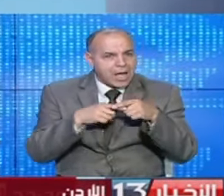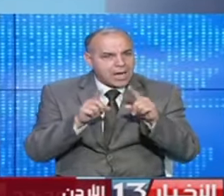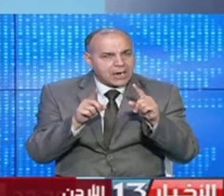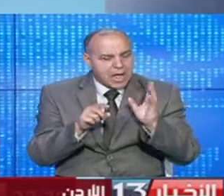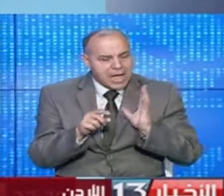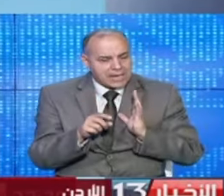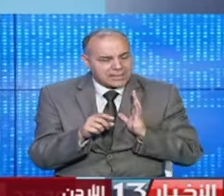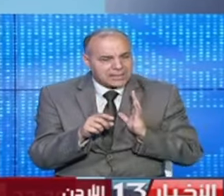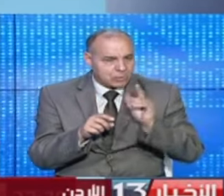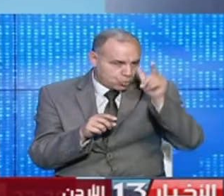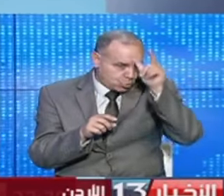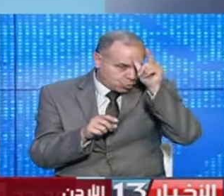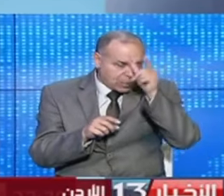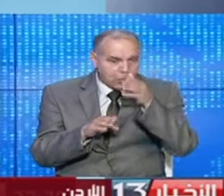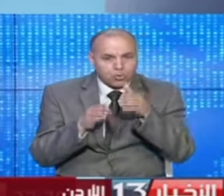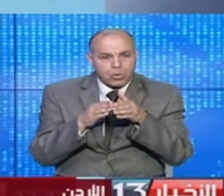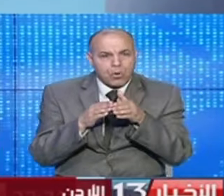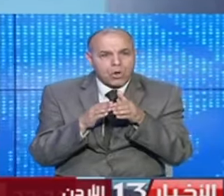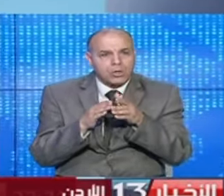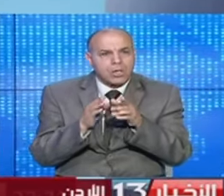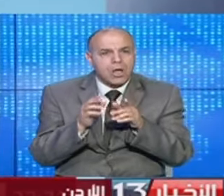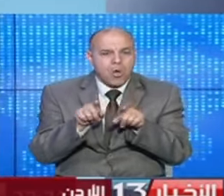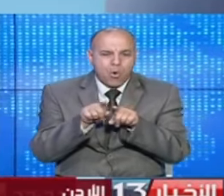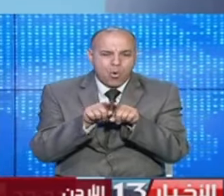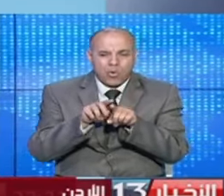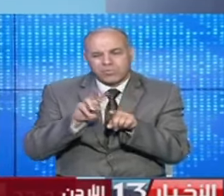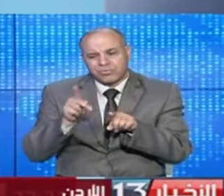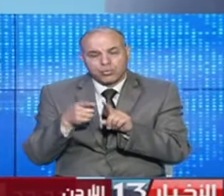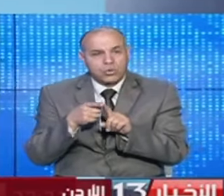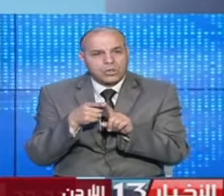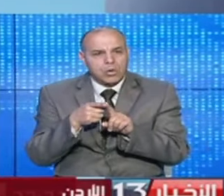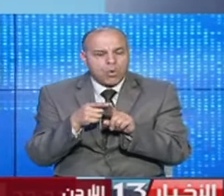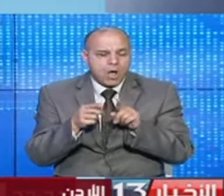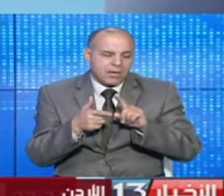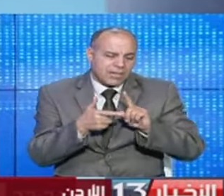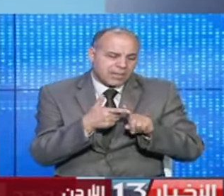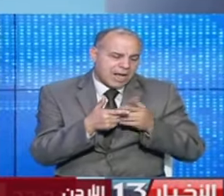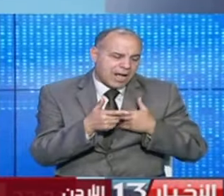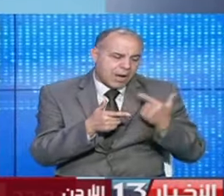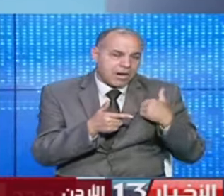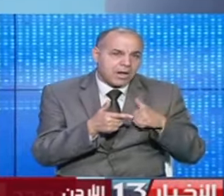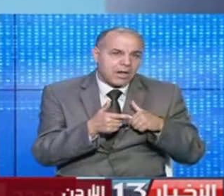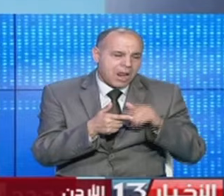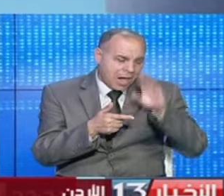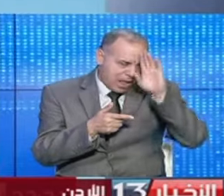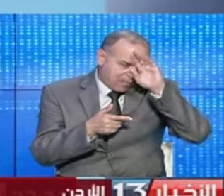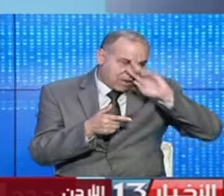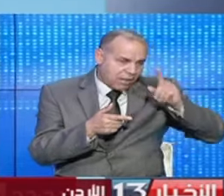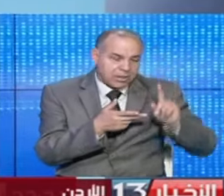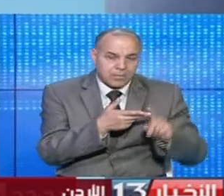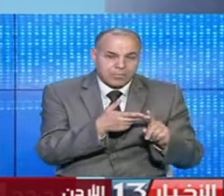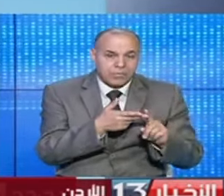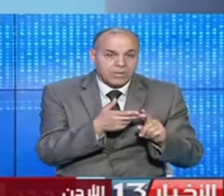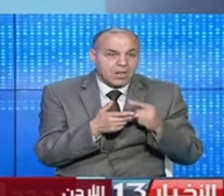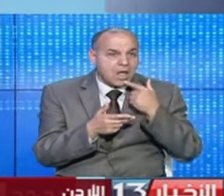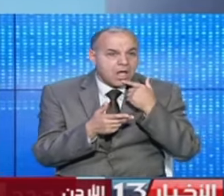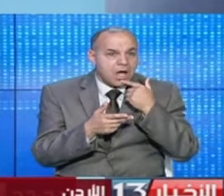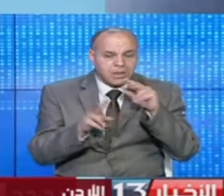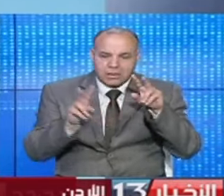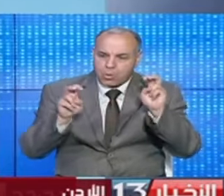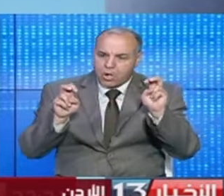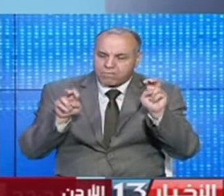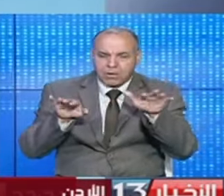الجيش الأردني أنه طلب من الأخ غير الشقيق للعاهل الأردني وولي العهد السابق الأمير حمزة بن الحسين التوقف